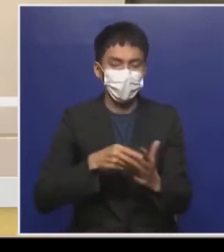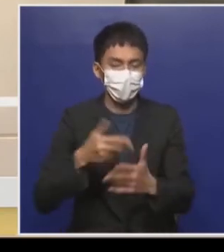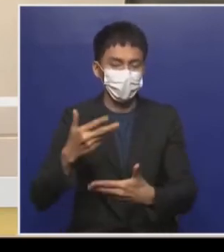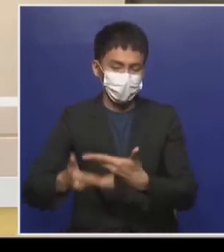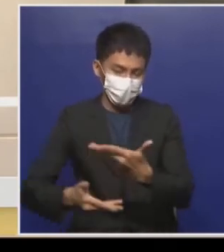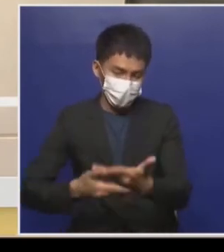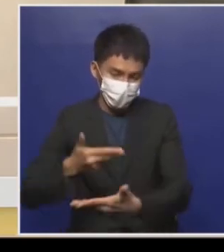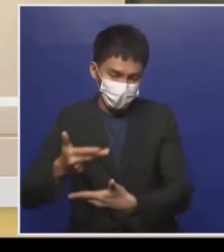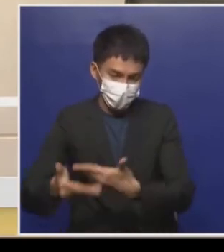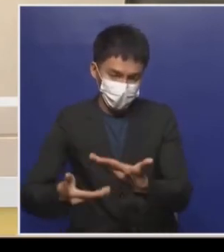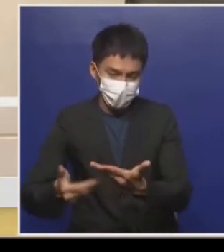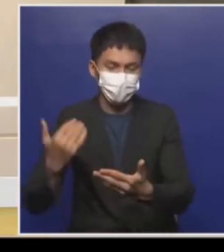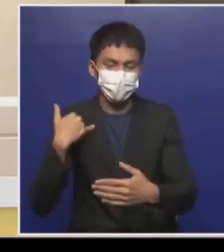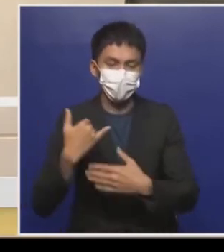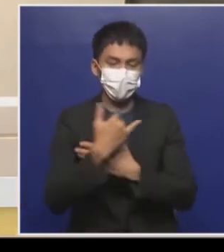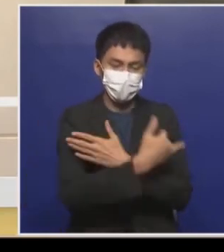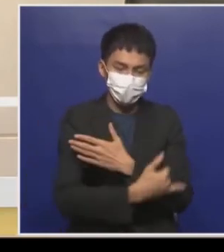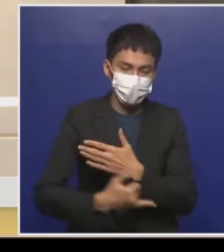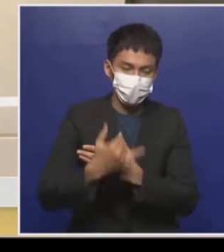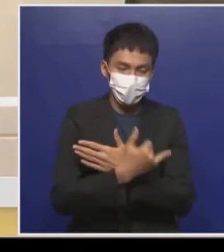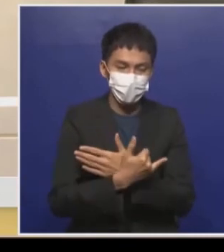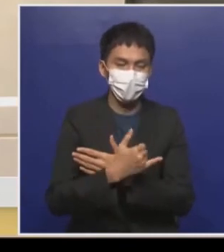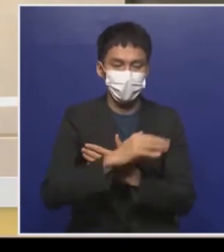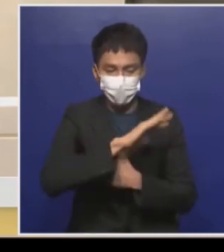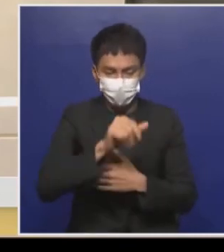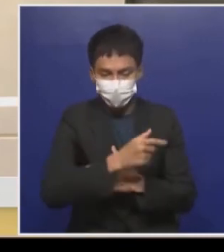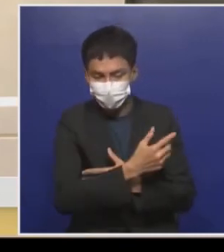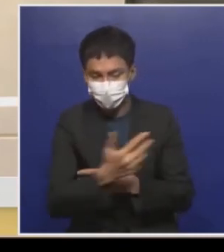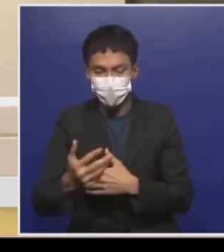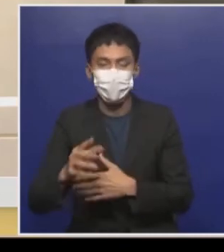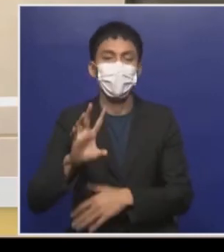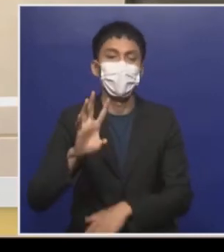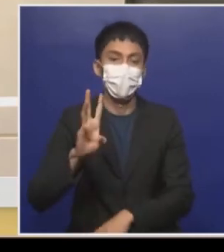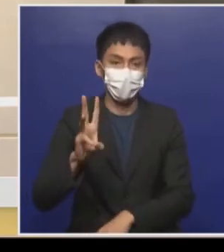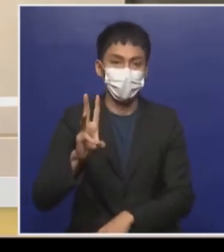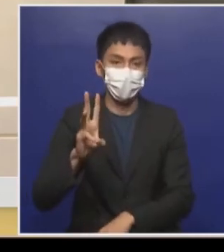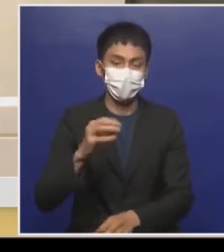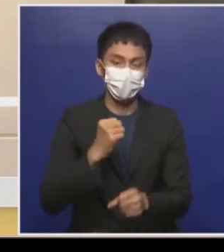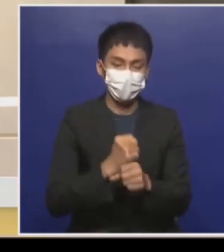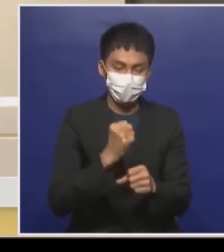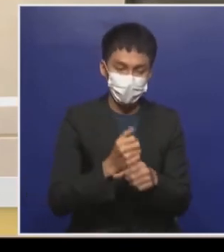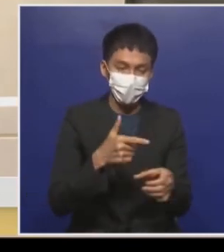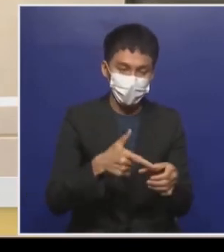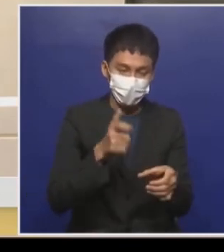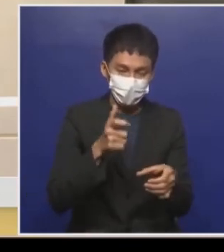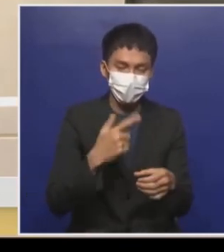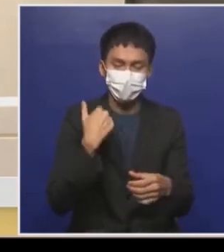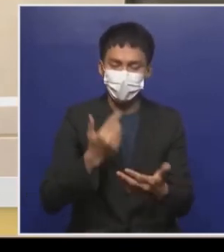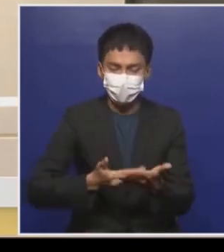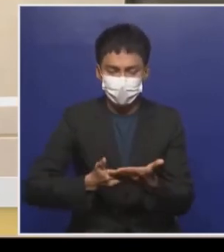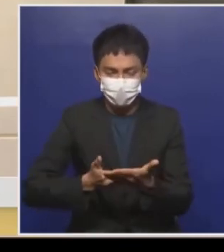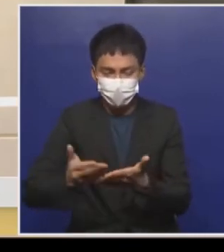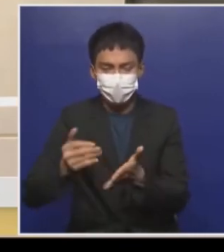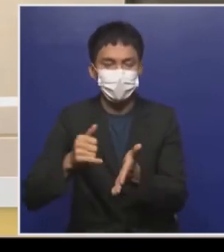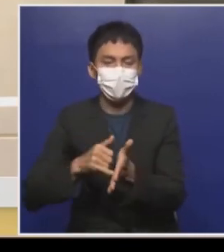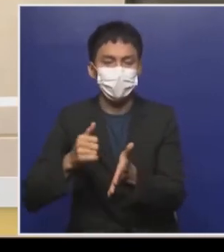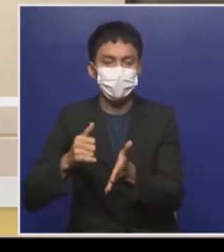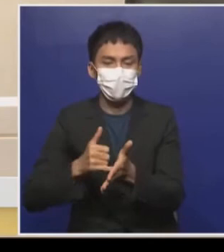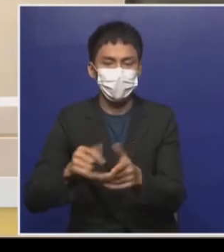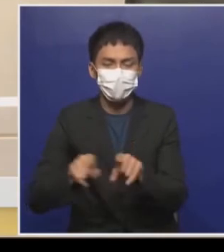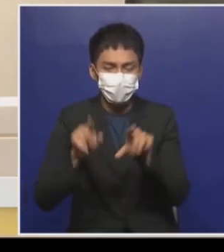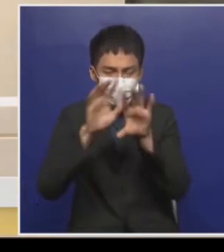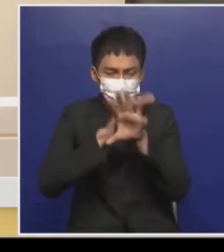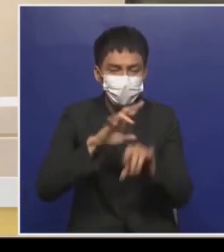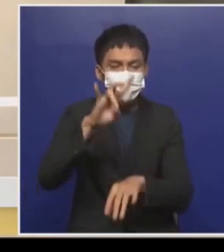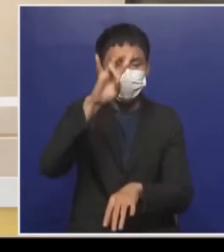ซึ่มีเพีงแค่ 6 ประเทศทัน ที่ผลิวัคซีนและวัคซีนนั้นไม่สามารถหาซ้อง่ายเหมอนเดิดเขาไป 7eleven